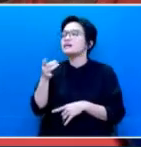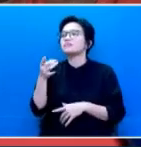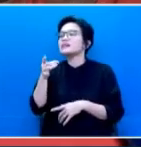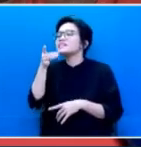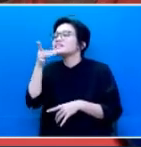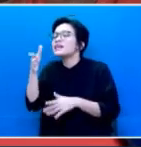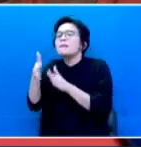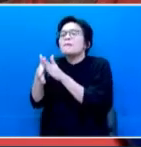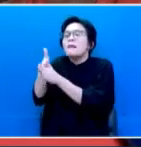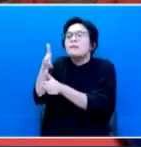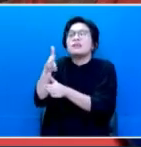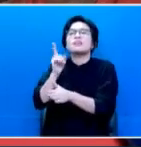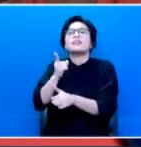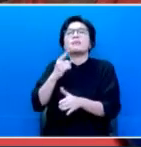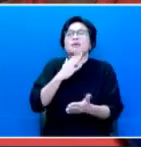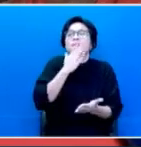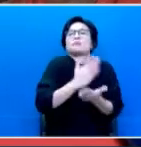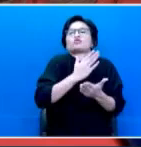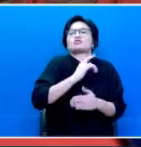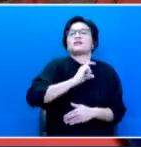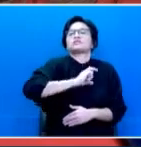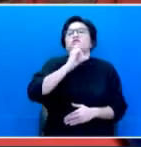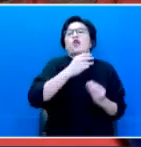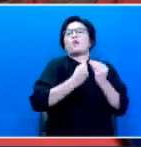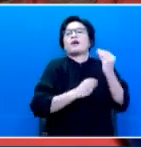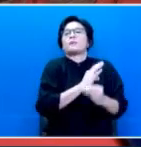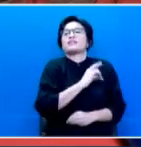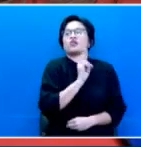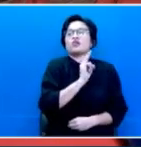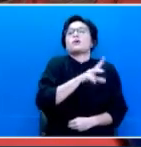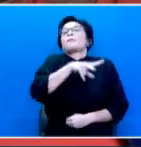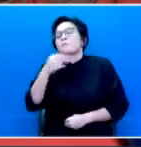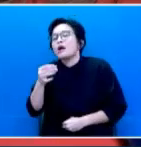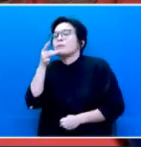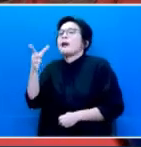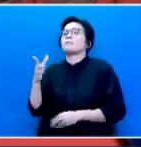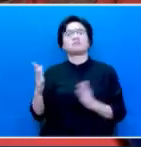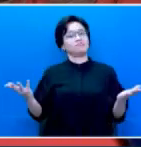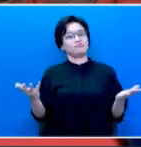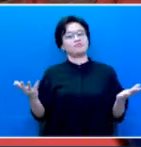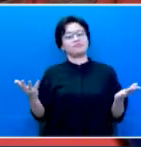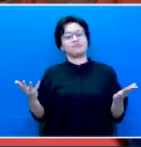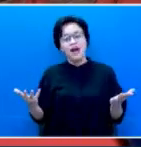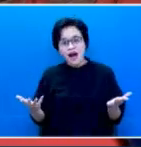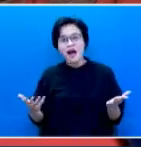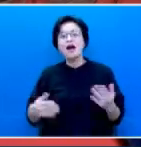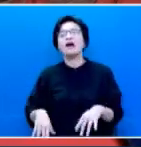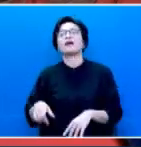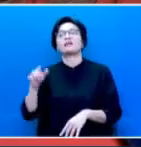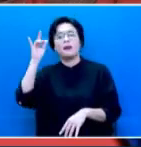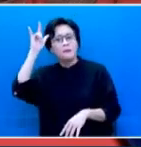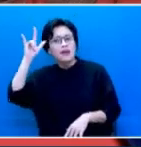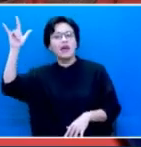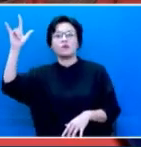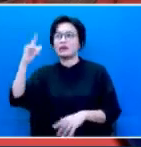cawapres kan gitu tidak ada tidak tidak ada pembicaraan awal dan sebagainya Jadi kalau misalnya PDIP kecewa bukan